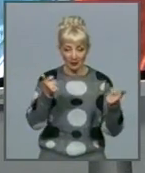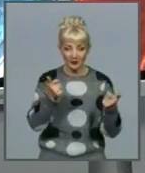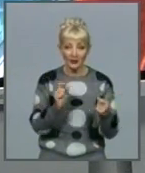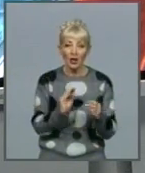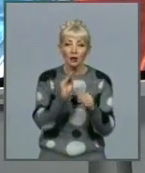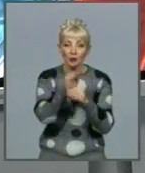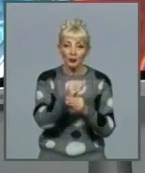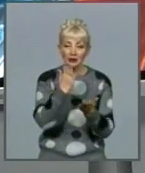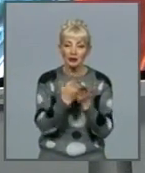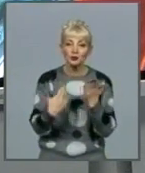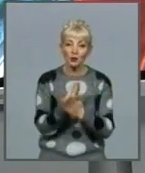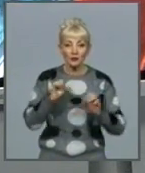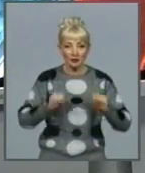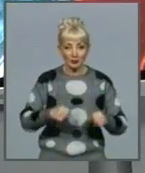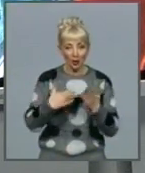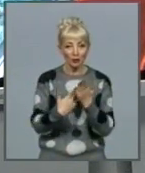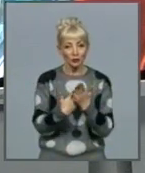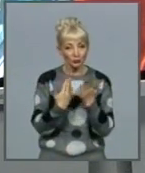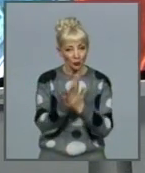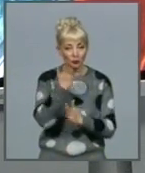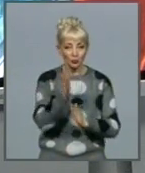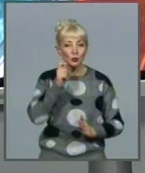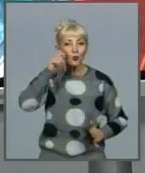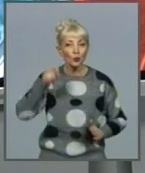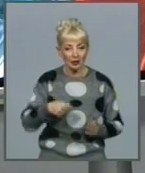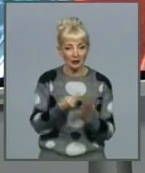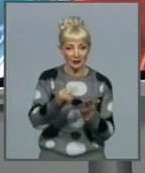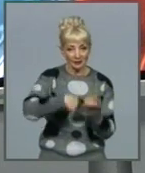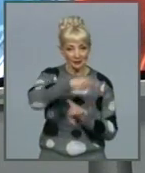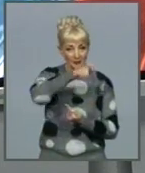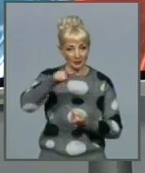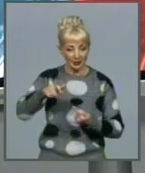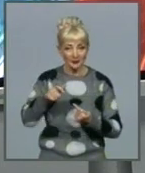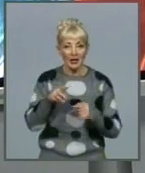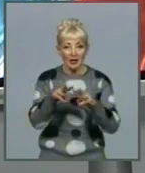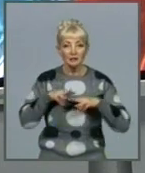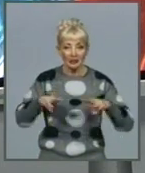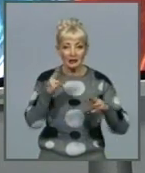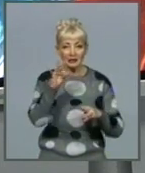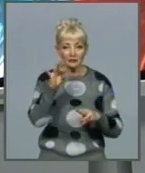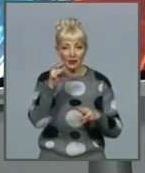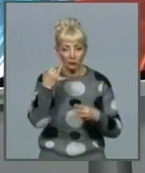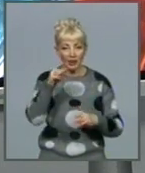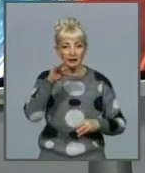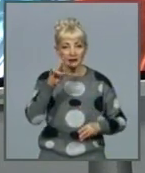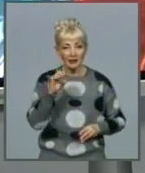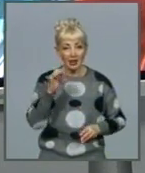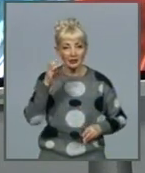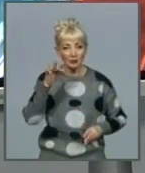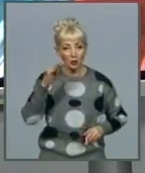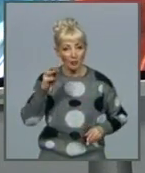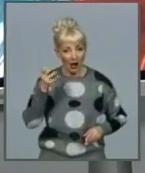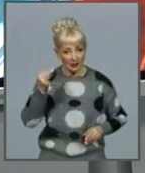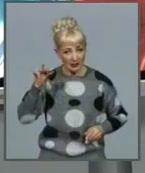можливості. Новинка торкнеться українських підприємців. У Міністерстві цифрової трансформації запустили сервіс «Дія Бізнес». Чим він буде корисним